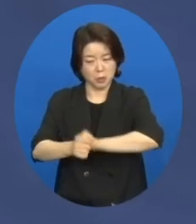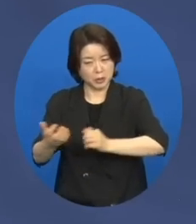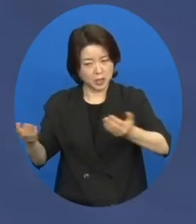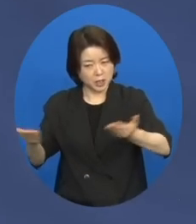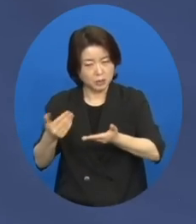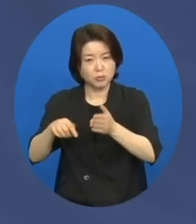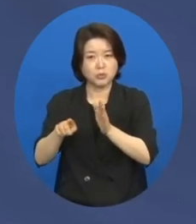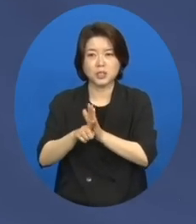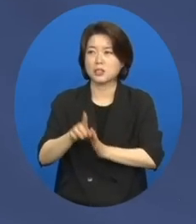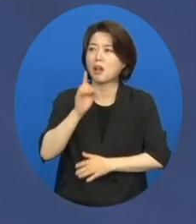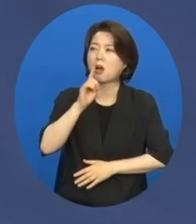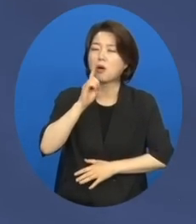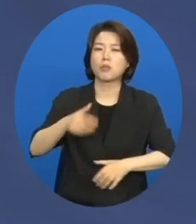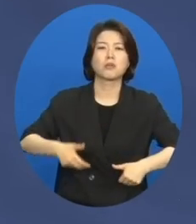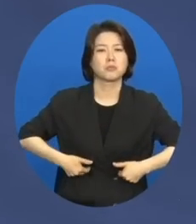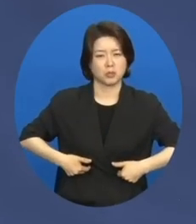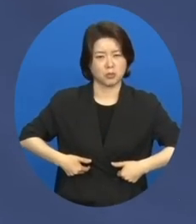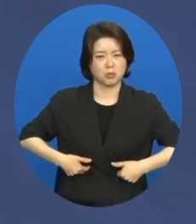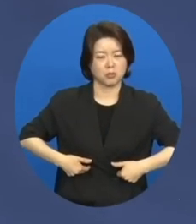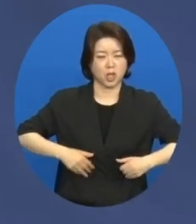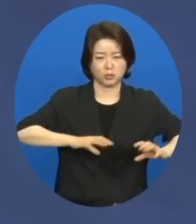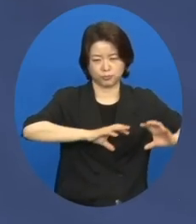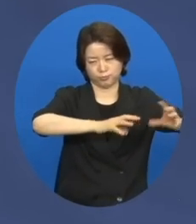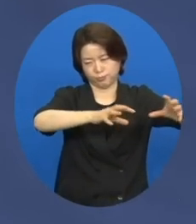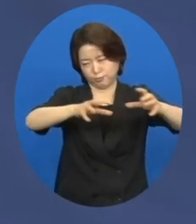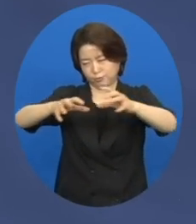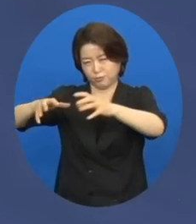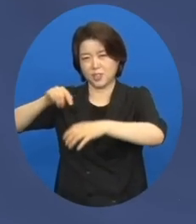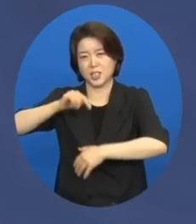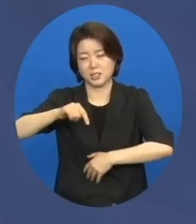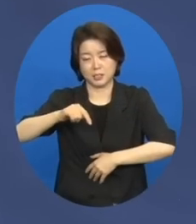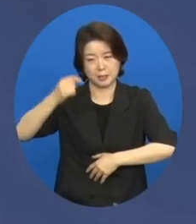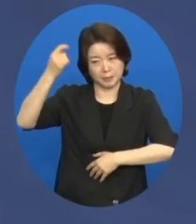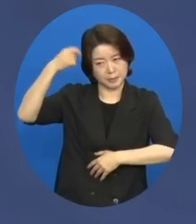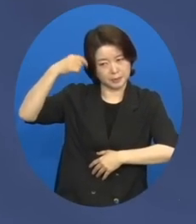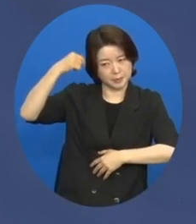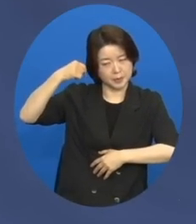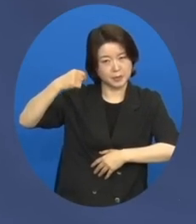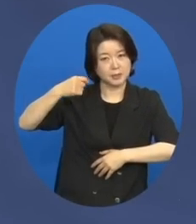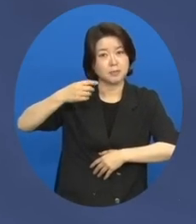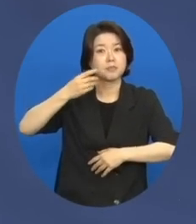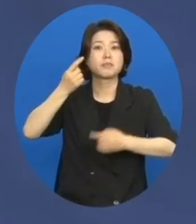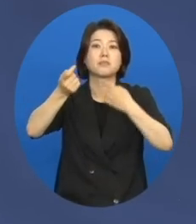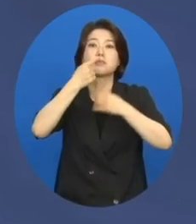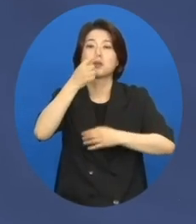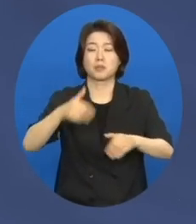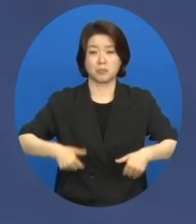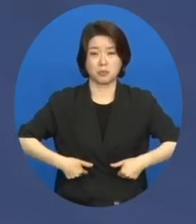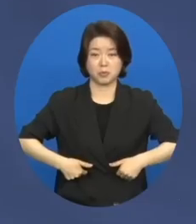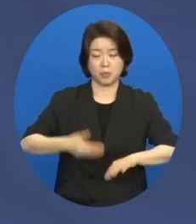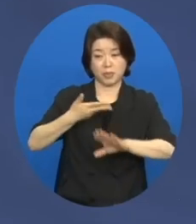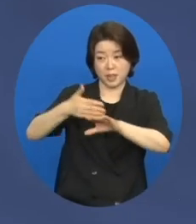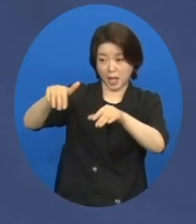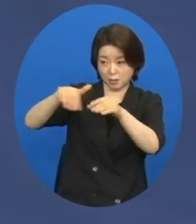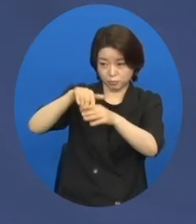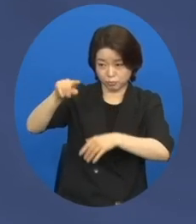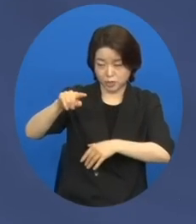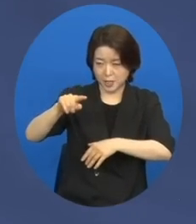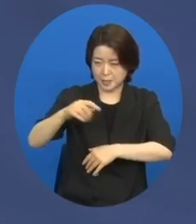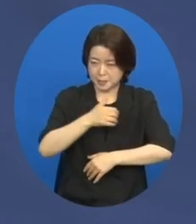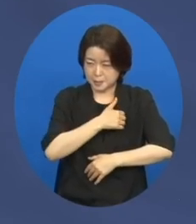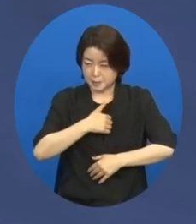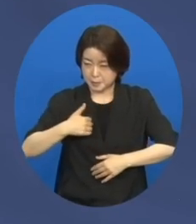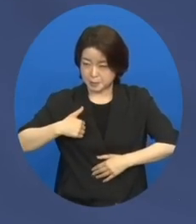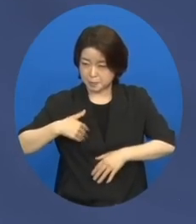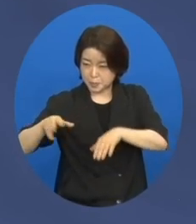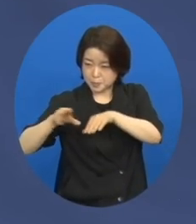언어가 돼야죠. 그리고 이제 국제적인 그런 그 감각을 익혀야죠. 다른 문화권에 충분히 녹아져야,